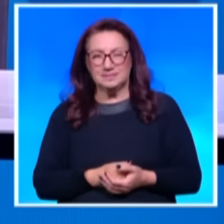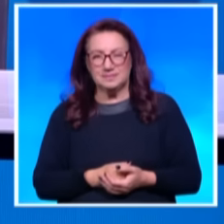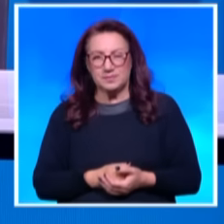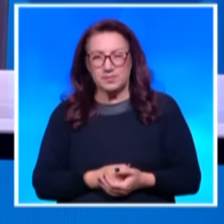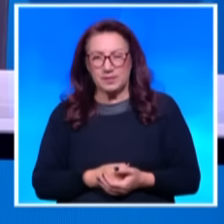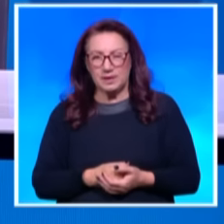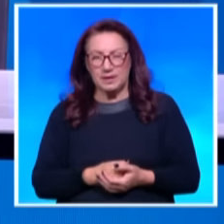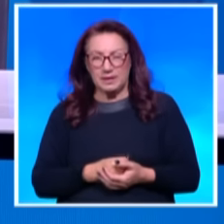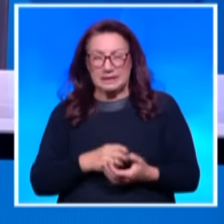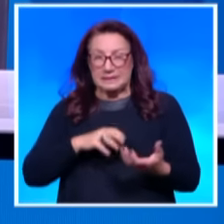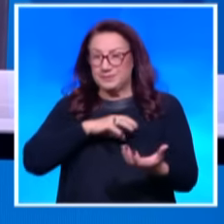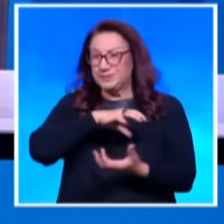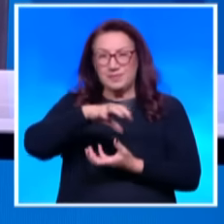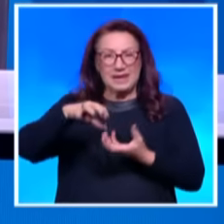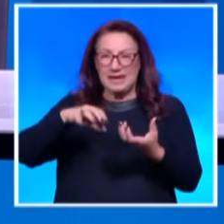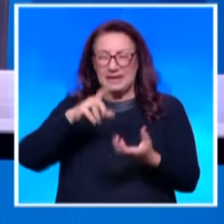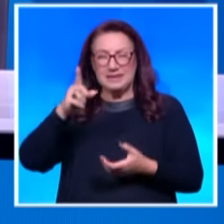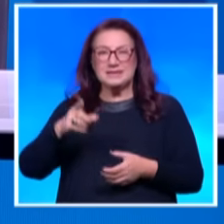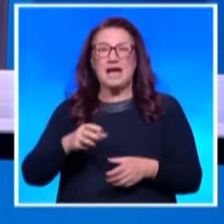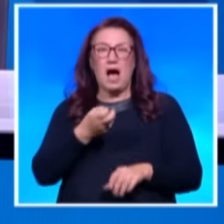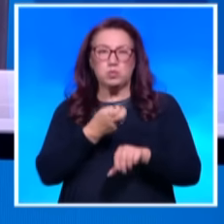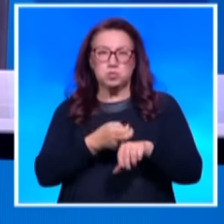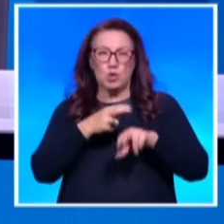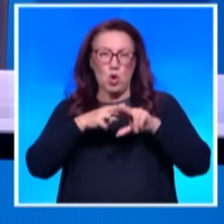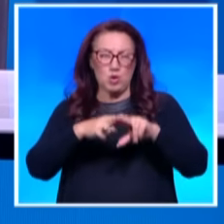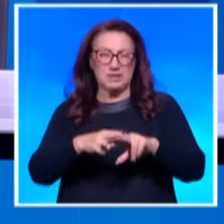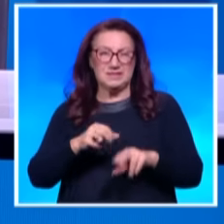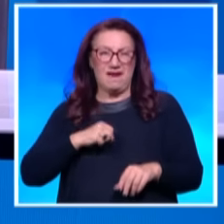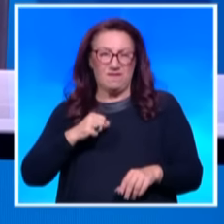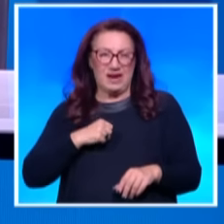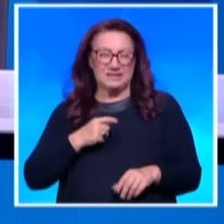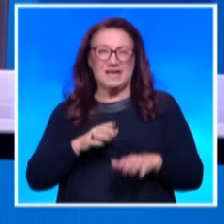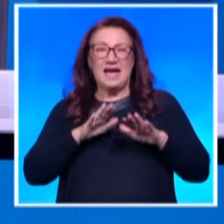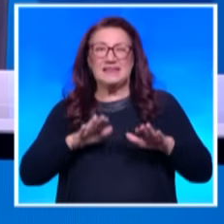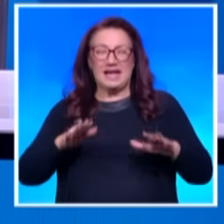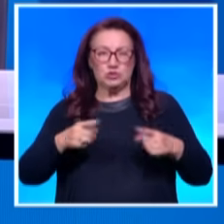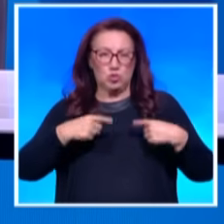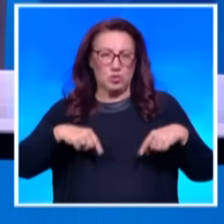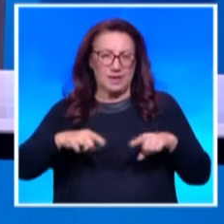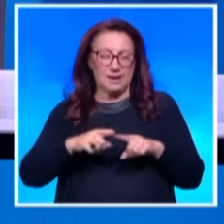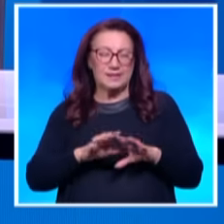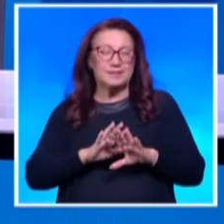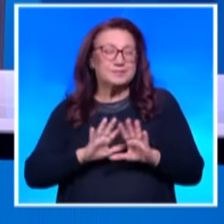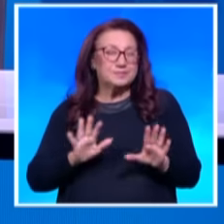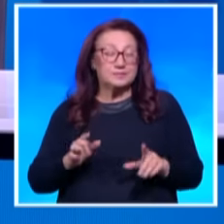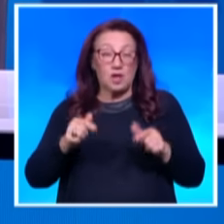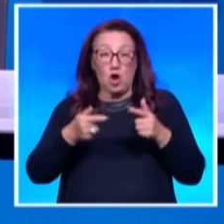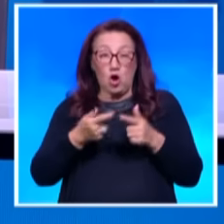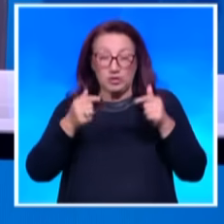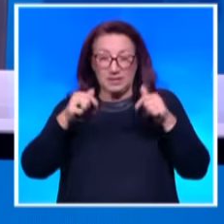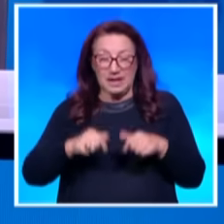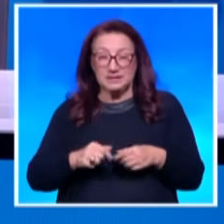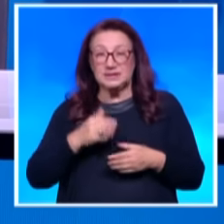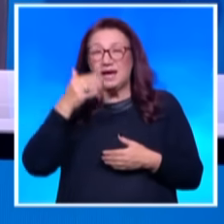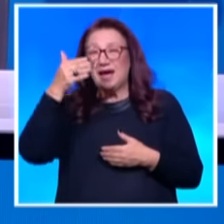Кризата с детското отделение във Враца продължава. От днес до края на август то със сигурност няма да работи, а персоналът е пуснат в